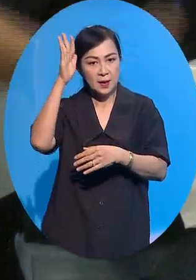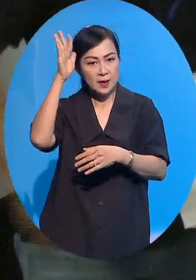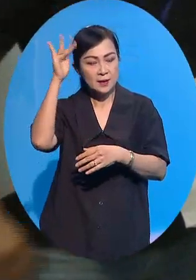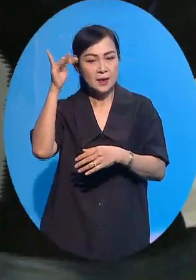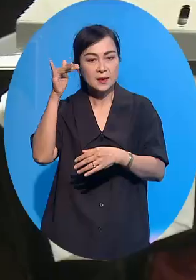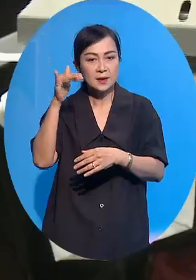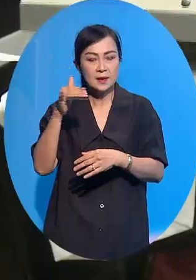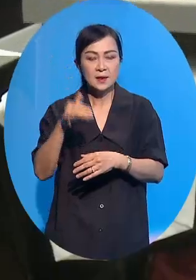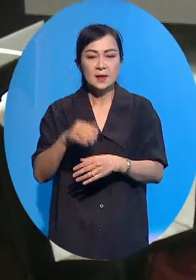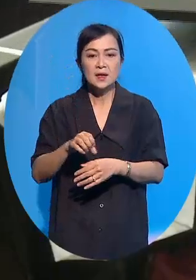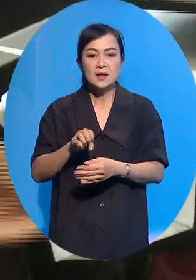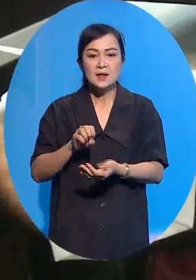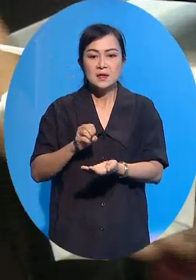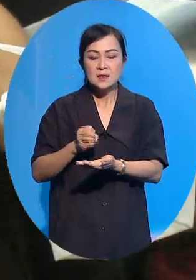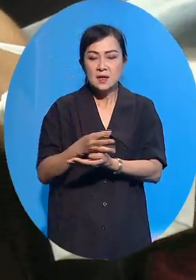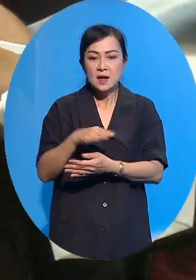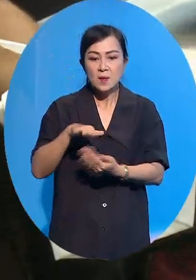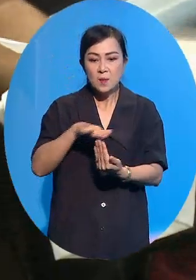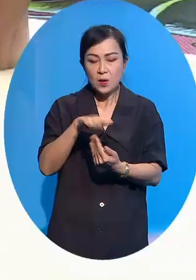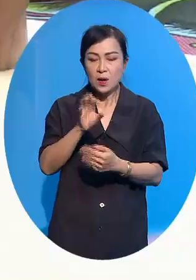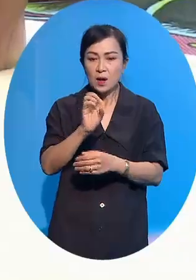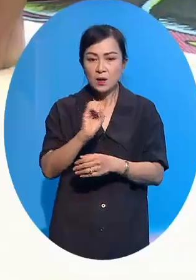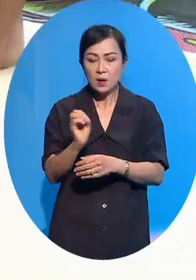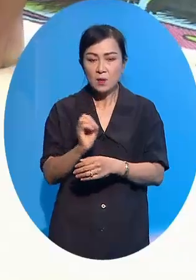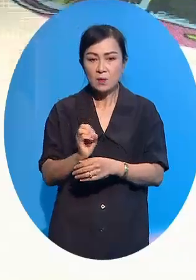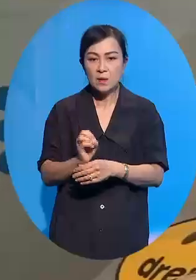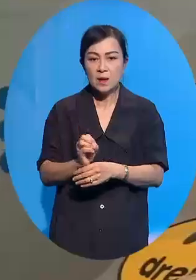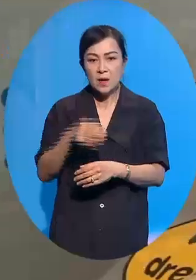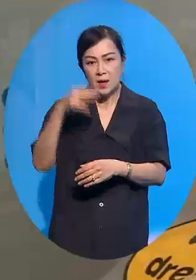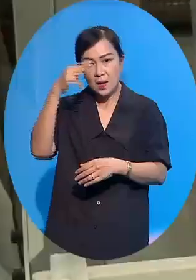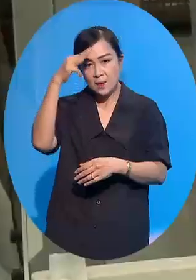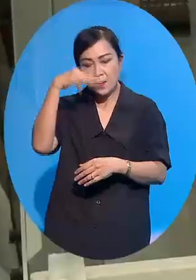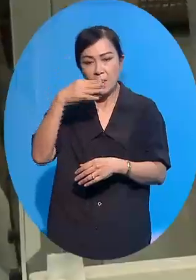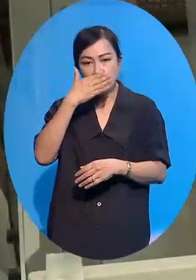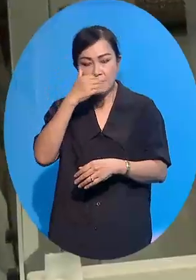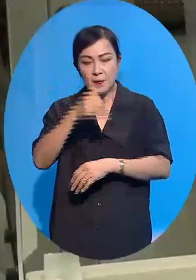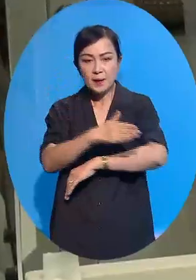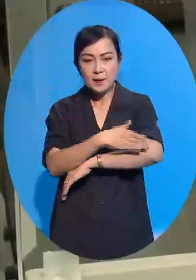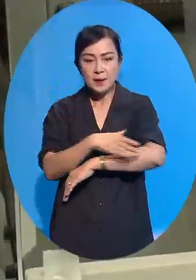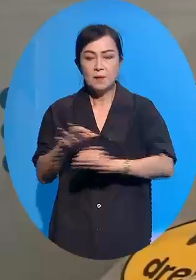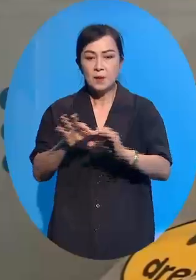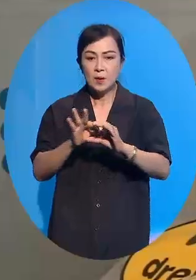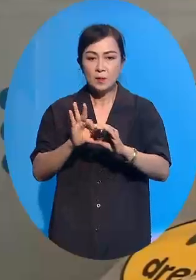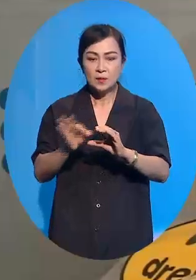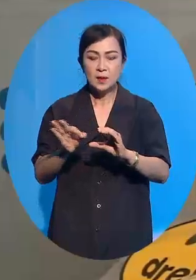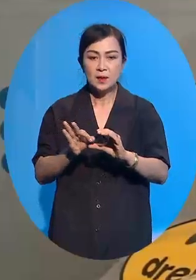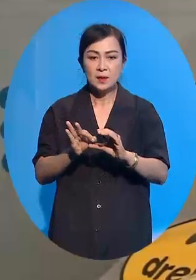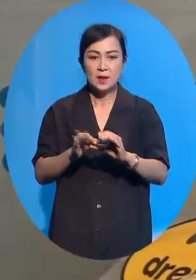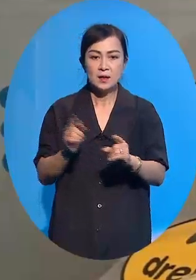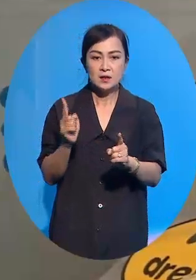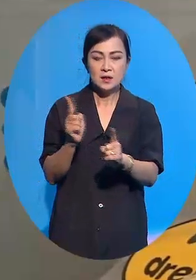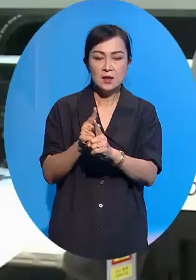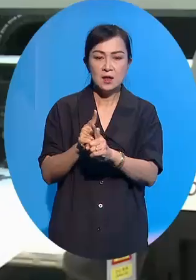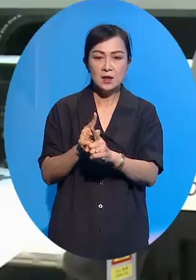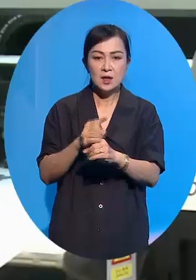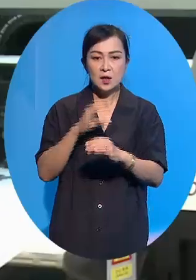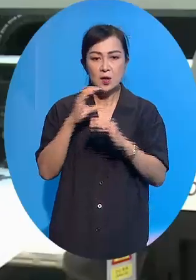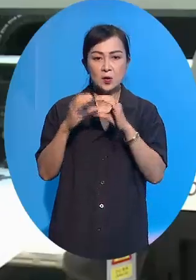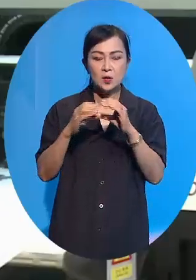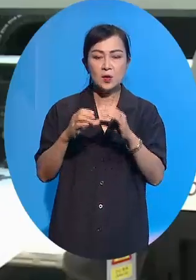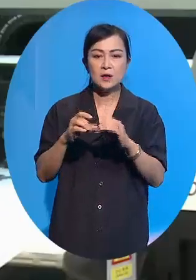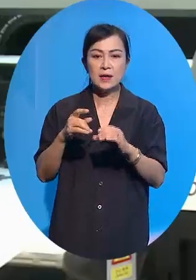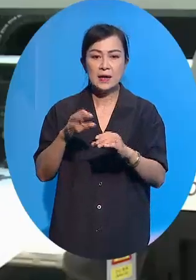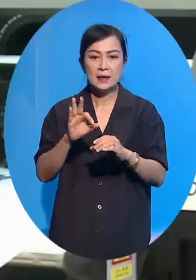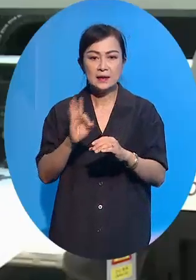có xả thải ra môi trường, không yêu cầu về số lượng tối thiểu và không giới hạn về màu sắc, và đặc biệt là giúp các công ty thời trang tại Việt Nam sẽ xử lý được câu chuyện đấy chính là zero